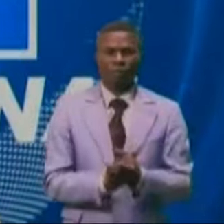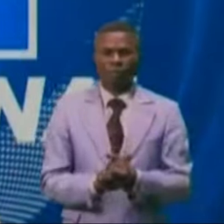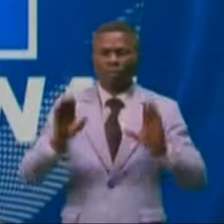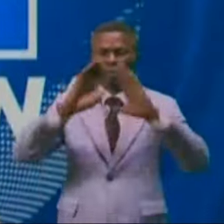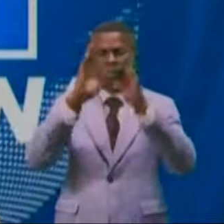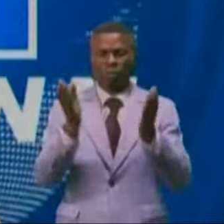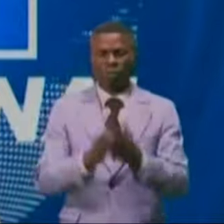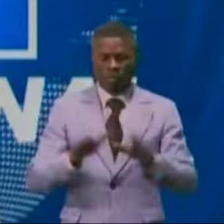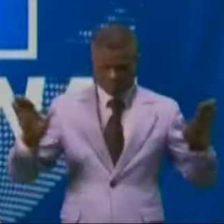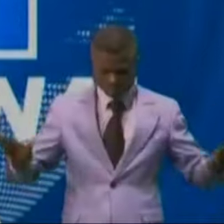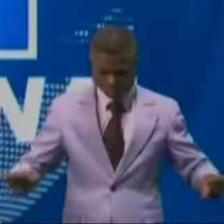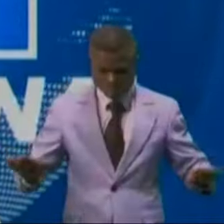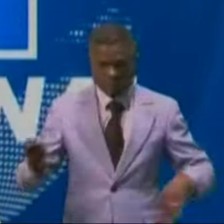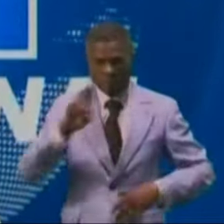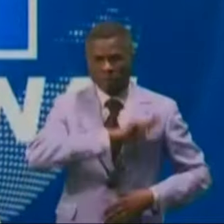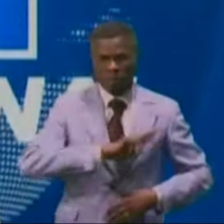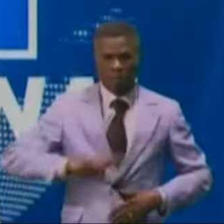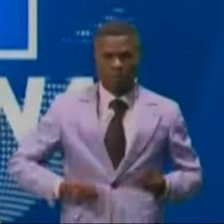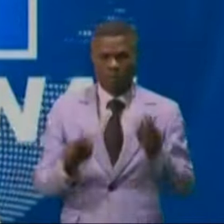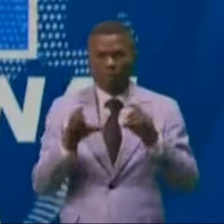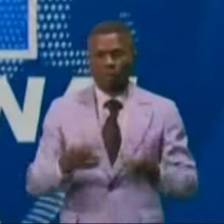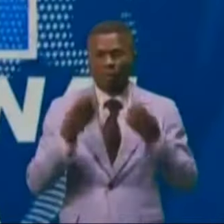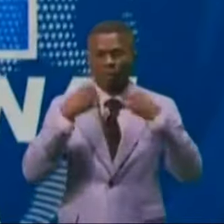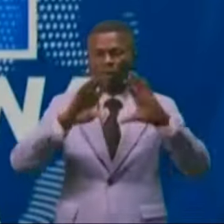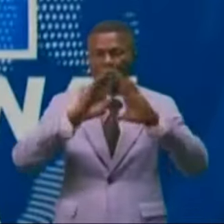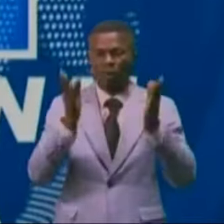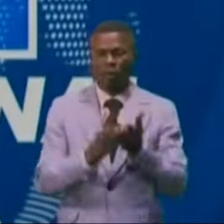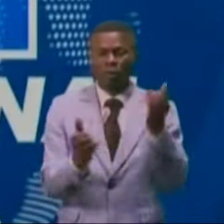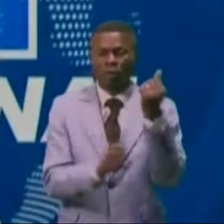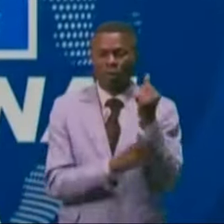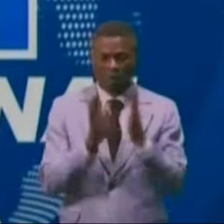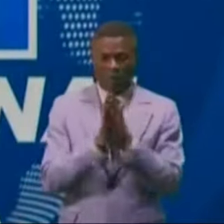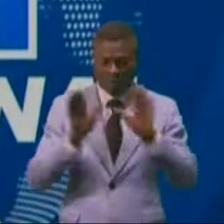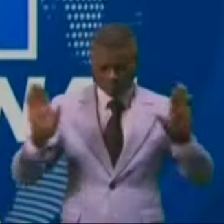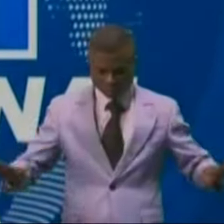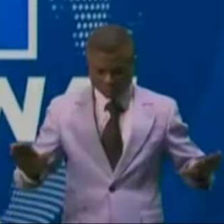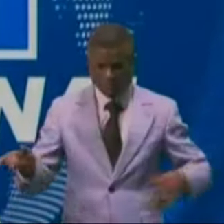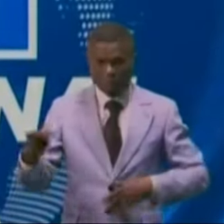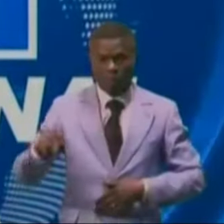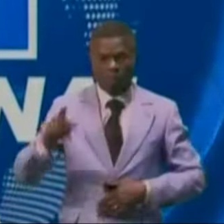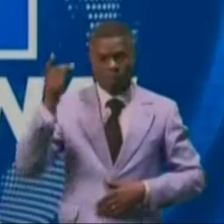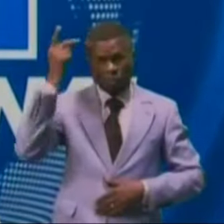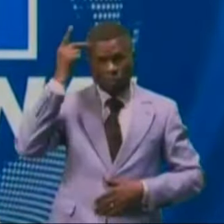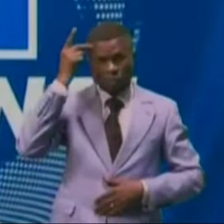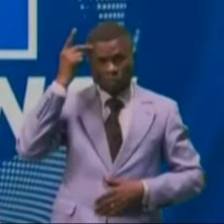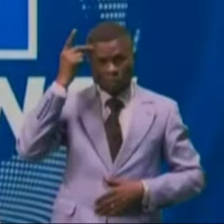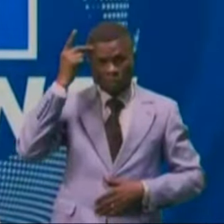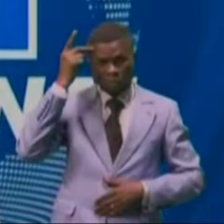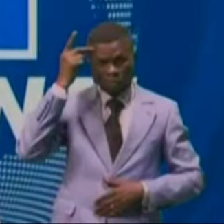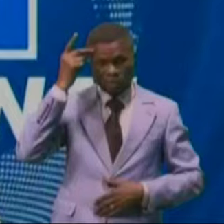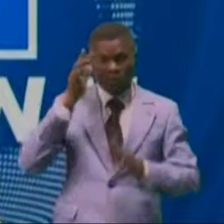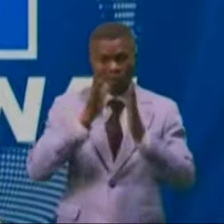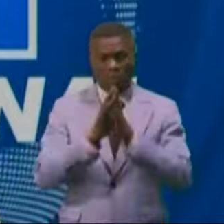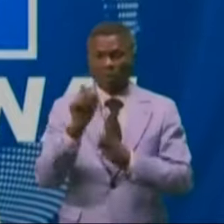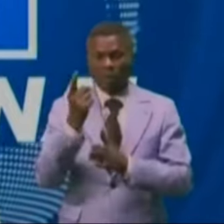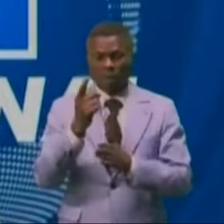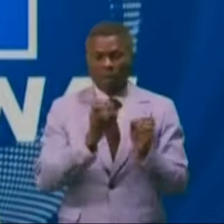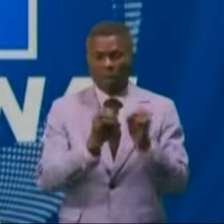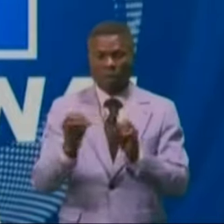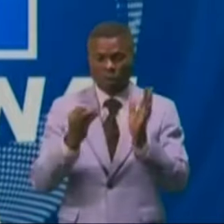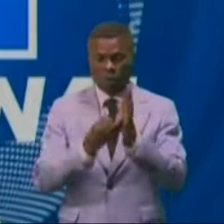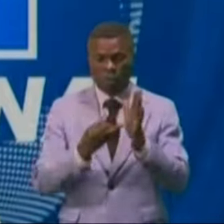communauté islamique en RDC informe tous les musulmans de la province de Kinshasa qu'une seule prière sera tenue ce